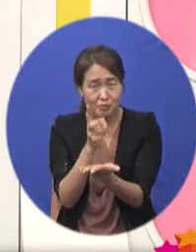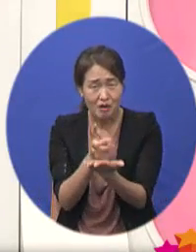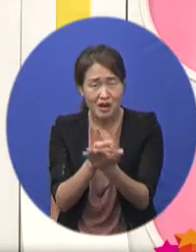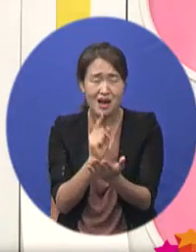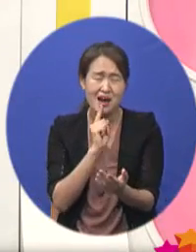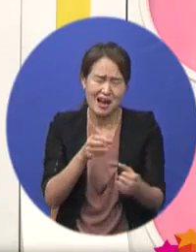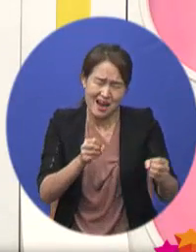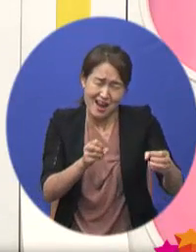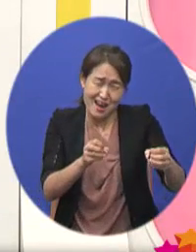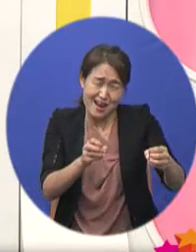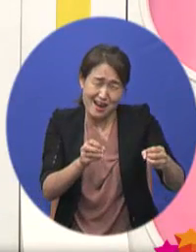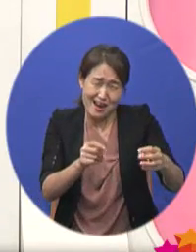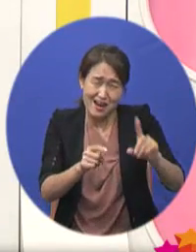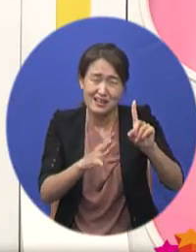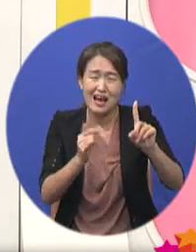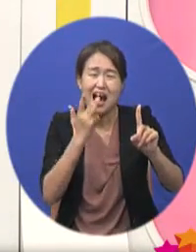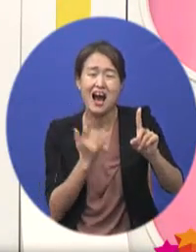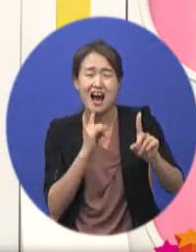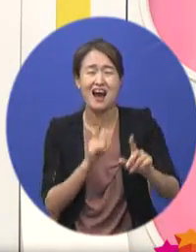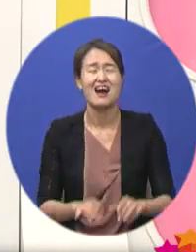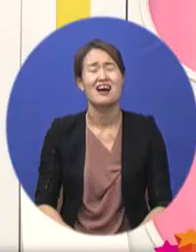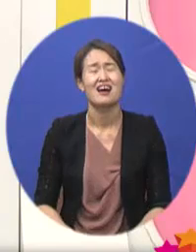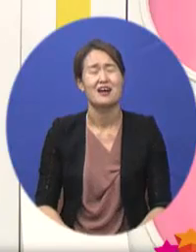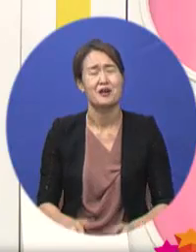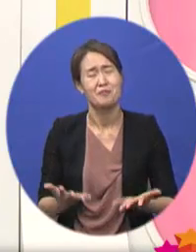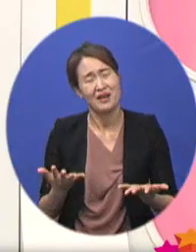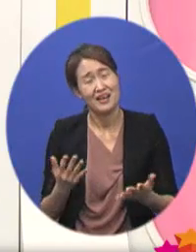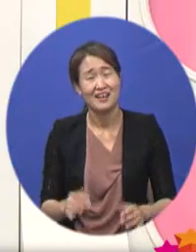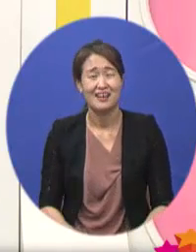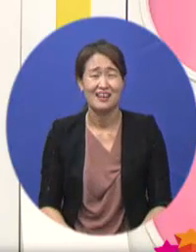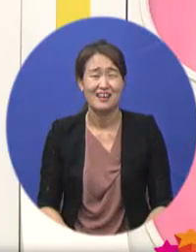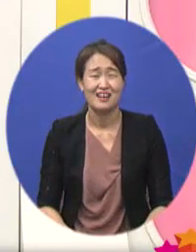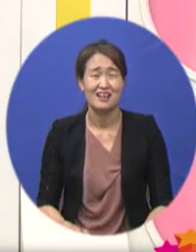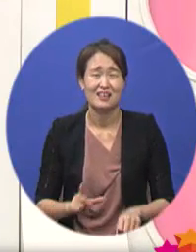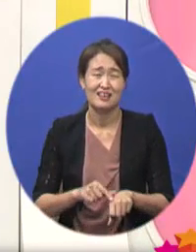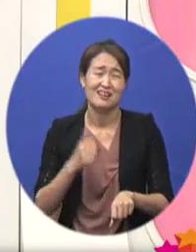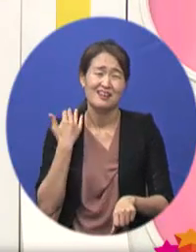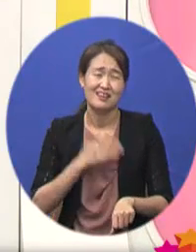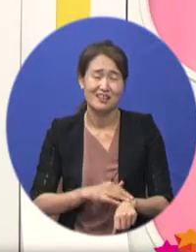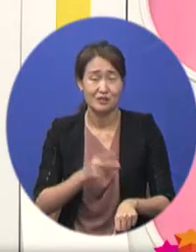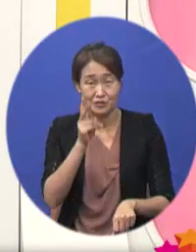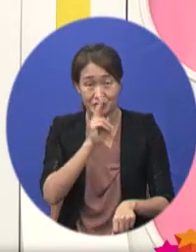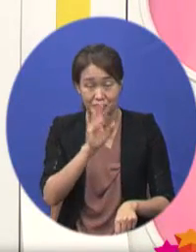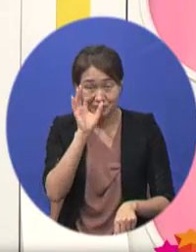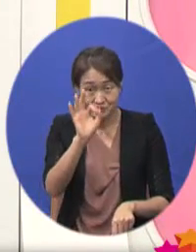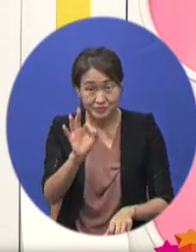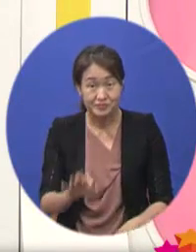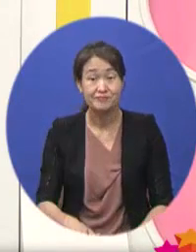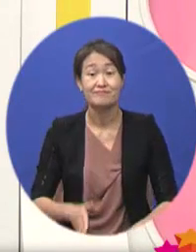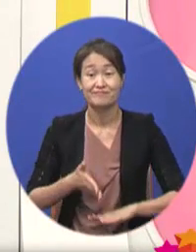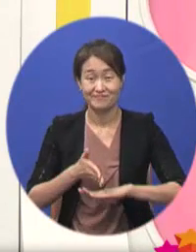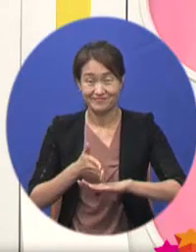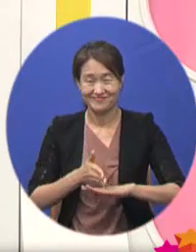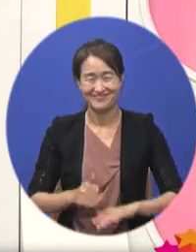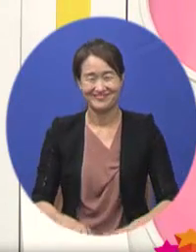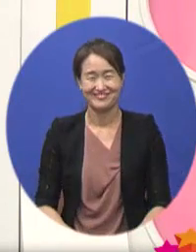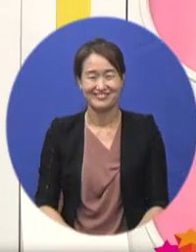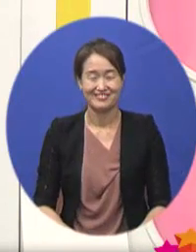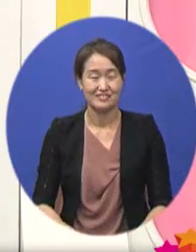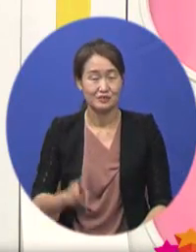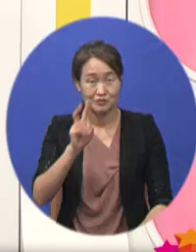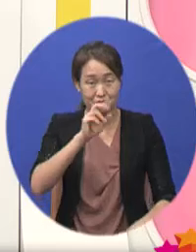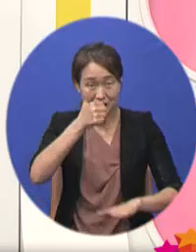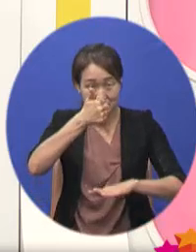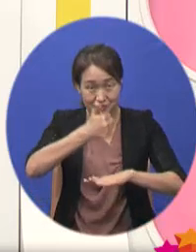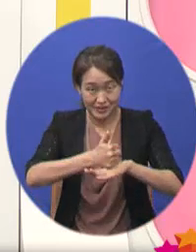우리가 예. 얘기를 길게 하다가 한 분을 또 못 만났어 오늘도 예, 근데 시간이 다 됐어 와, 이제 맞아요. 노래 듣자고요 예예 예, 고맙습니다 예. 예. 예. 자